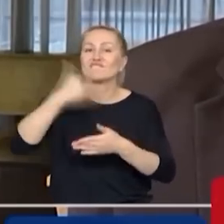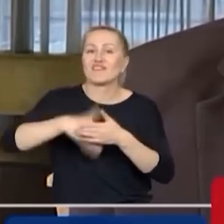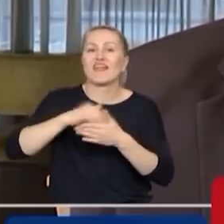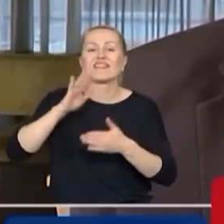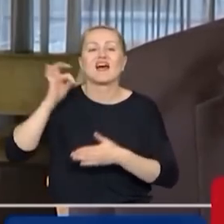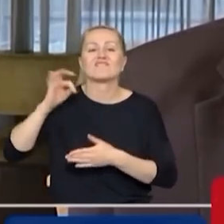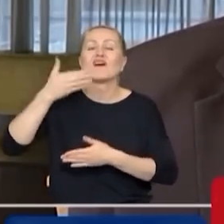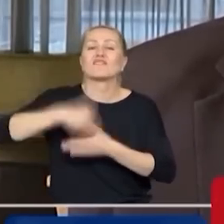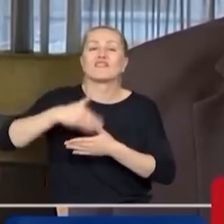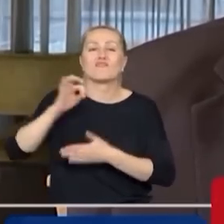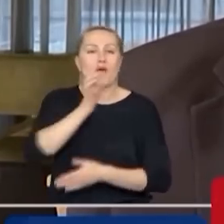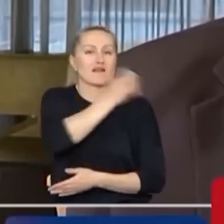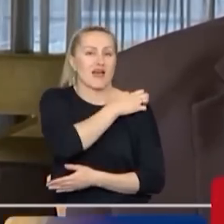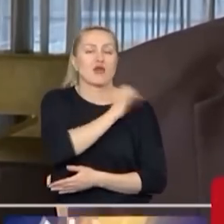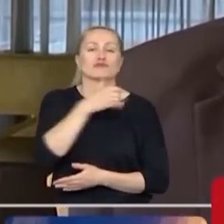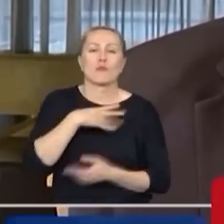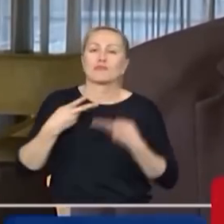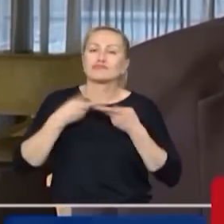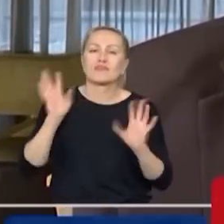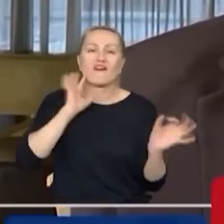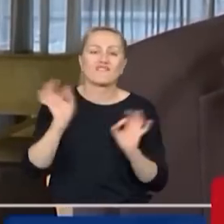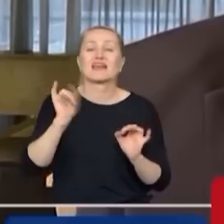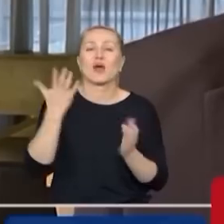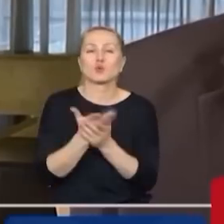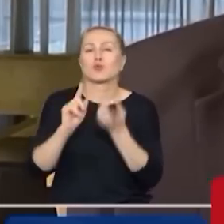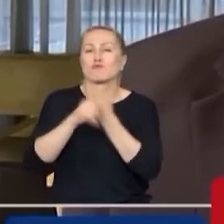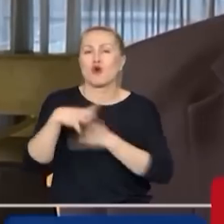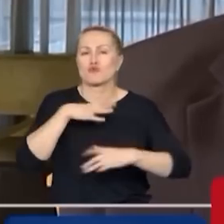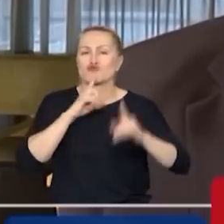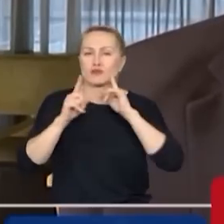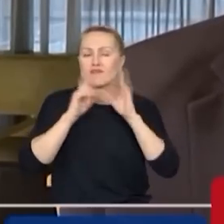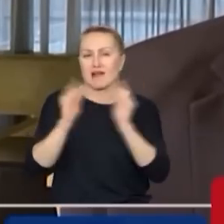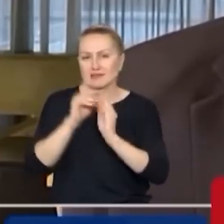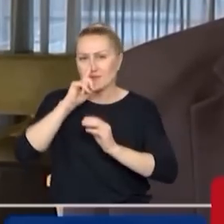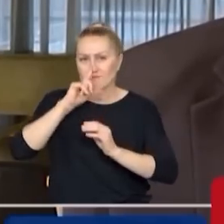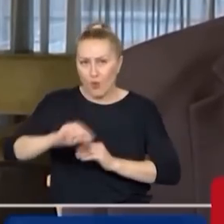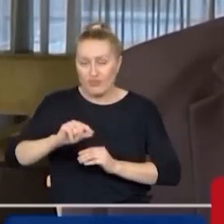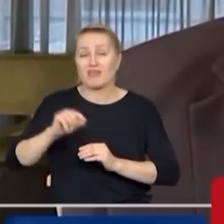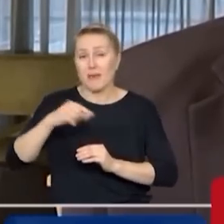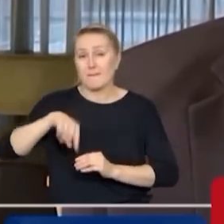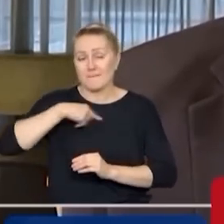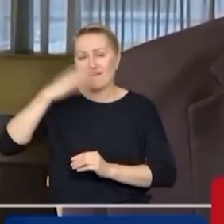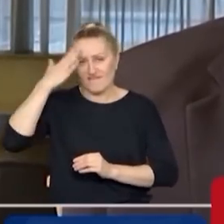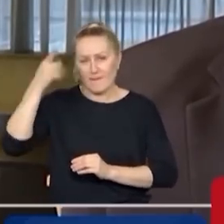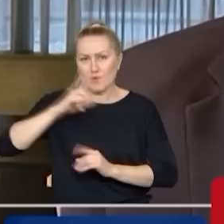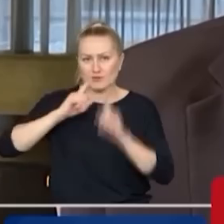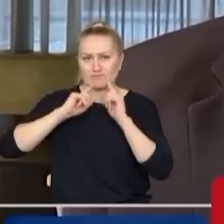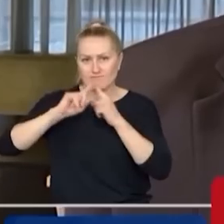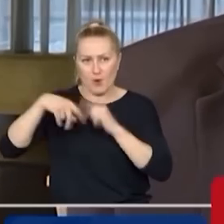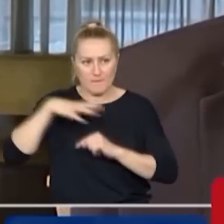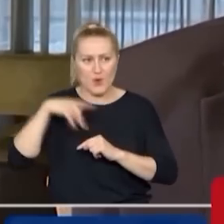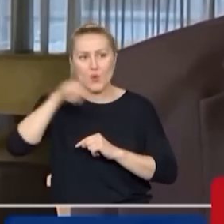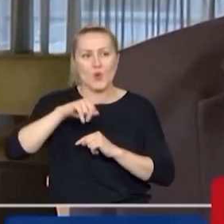jego generałów, kiedy poinformował po rozmowie z Putinem, bo właśnie w rozmowie z Putinem, według naszych źródeł, podjął tą decyzję o